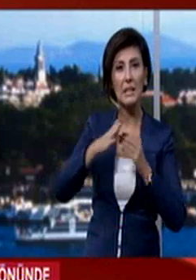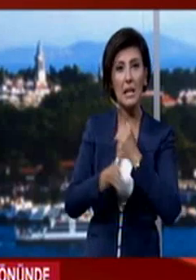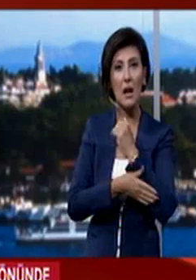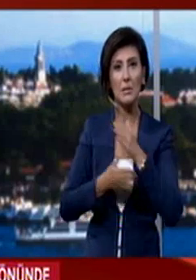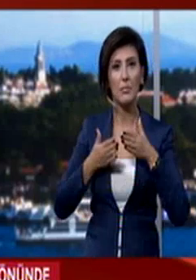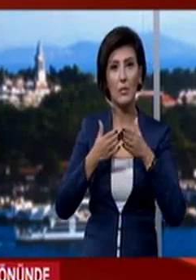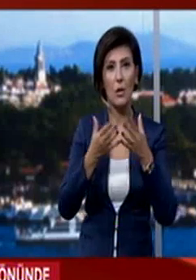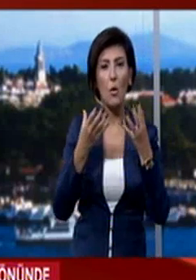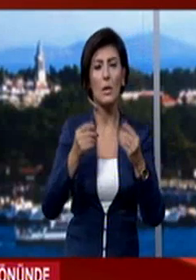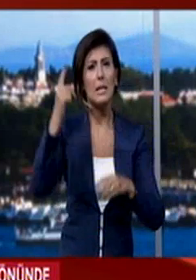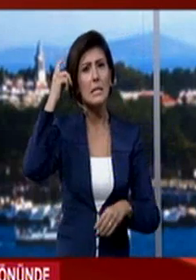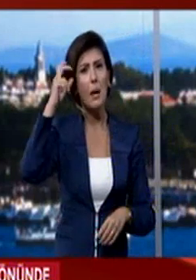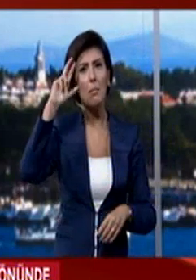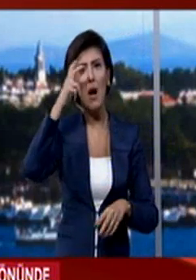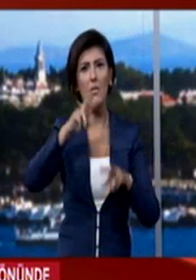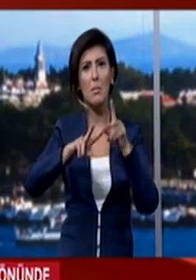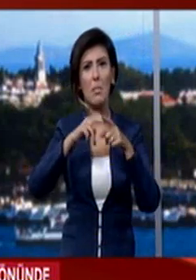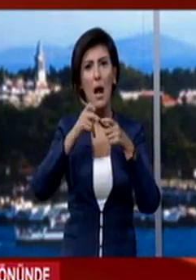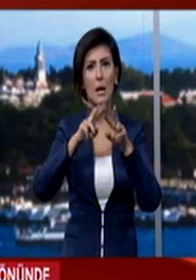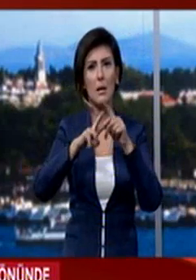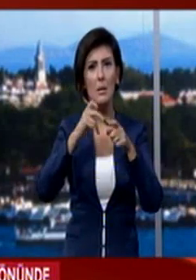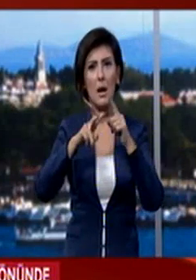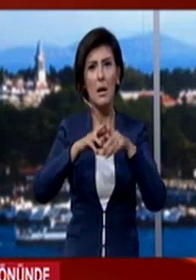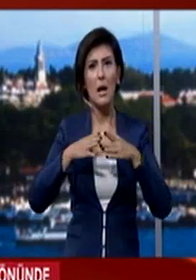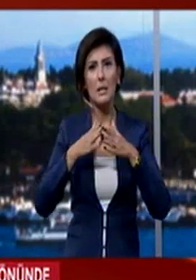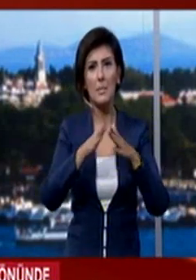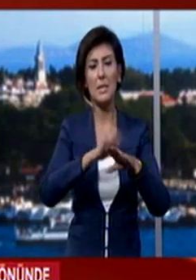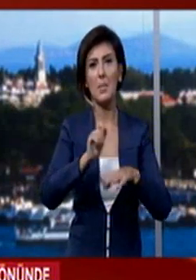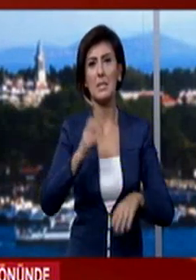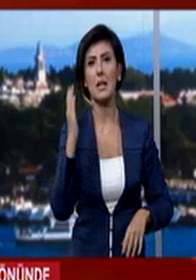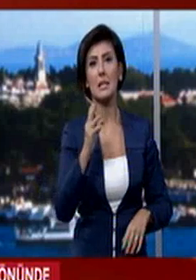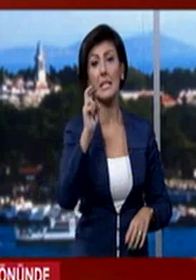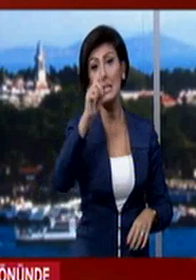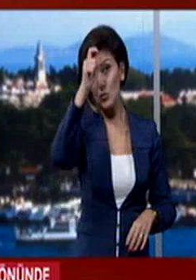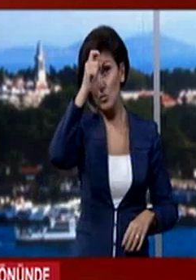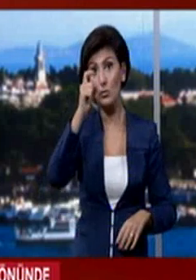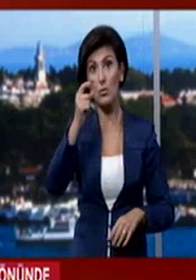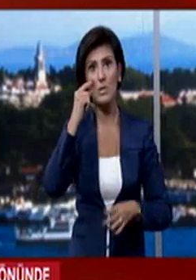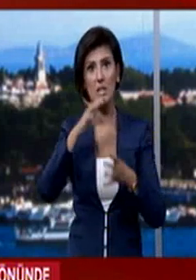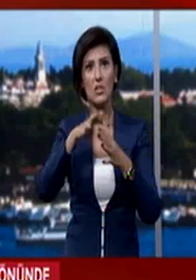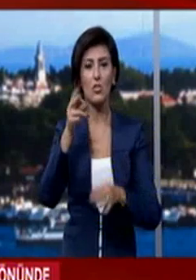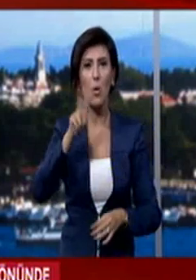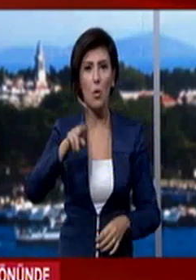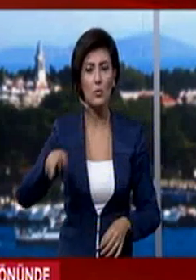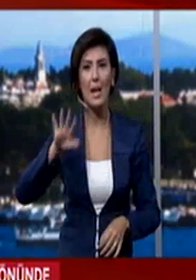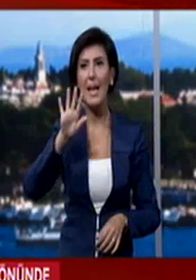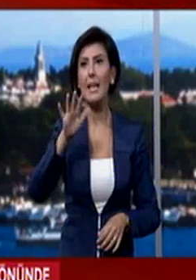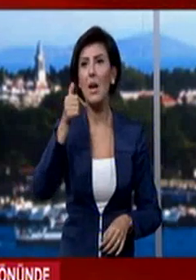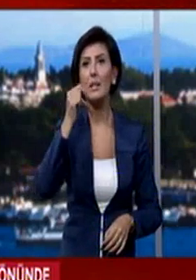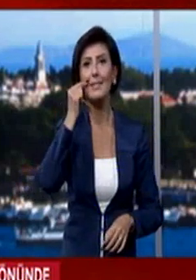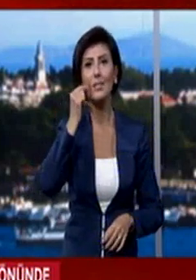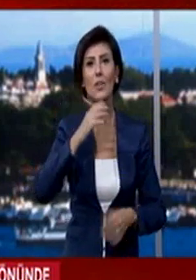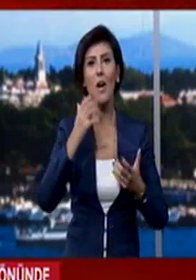oluşturmuştu. İsrail'in Mavi Marmara gemisine düzenlediği saldırıda 8'i Türk, 9 kişi yaşamını yitirmiş, 56 kişi